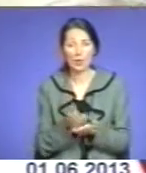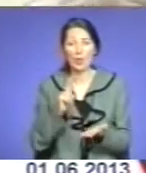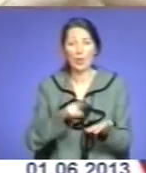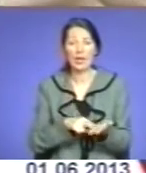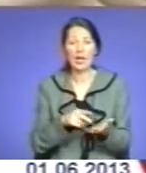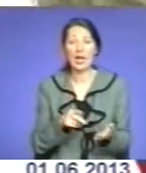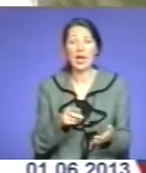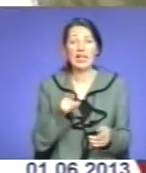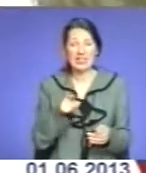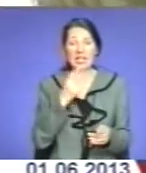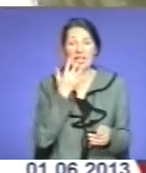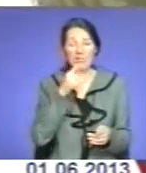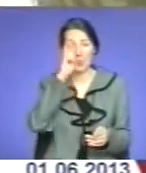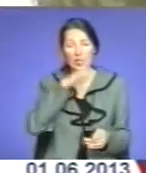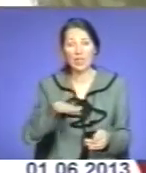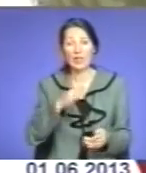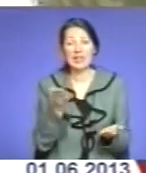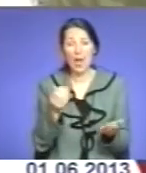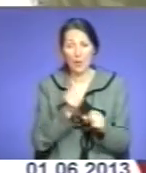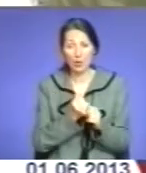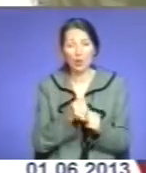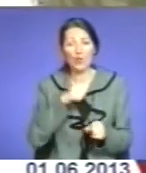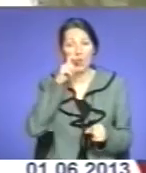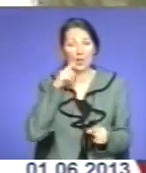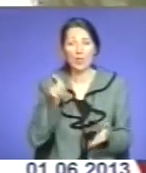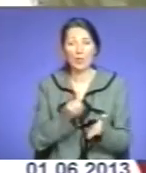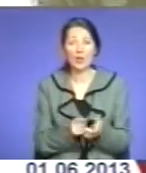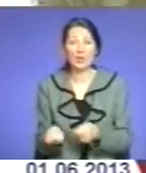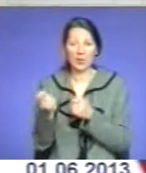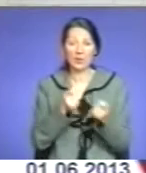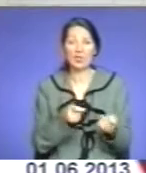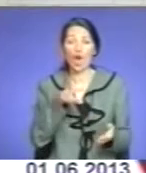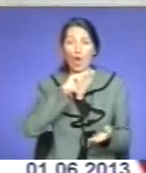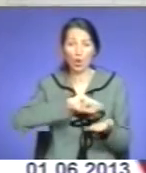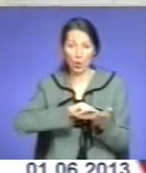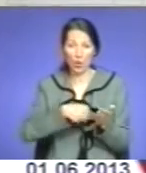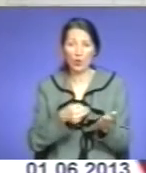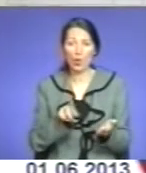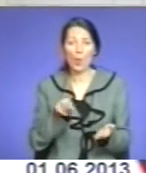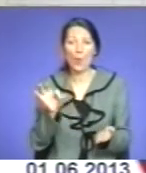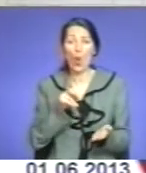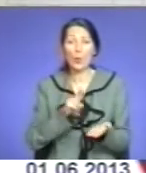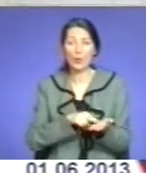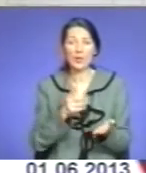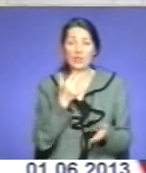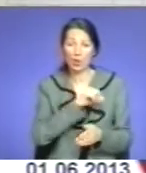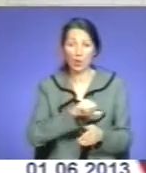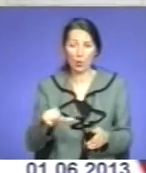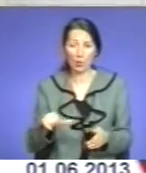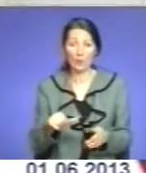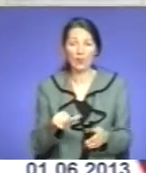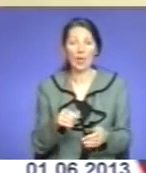іноземній державі, де працюють, то в Україну повинні привезти довідку про оподаткування за кордоном. Володимир Бортко